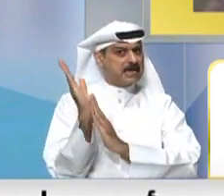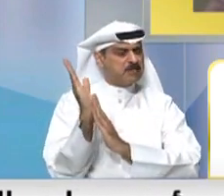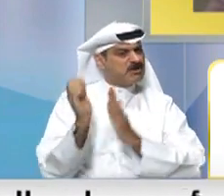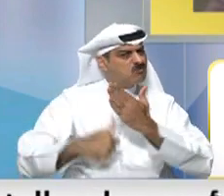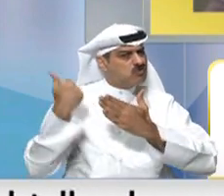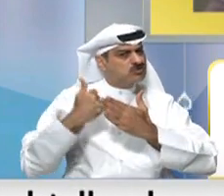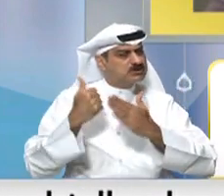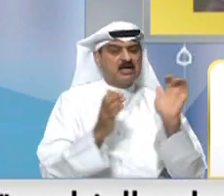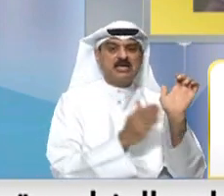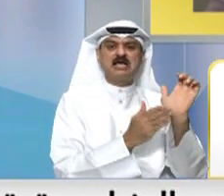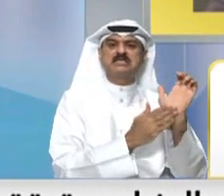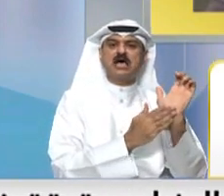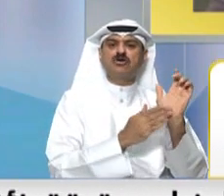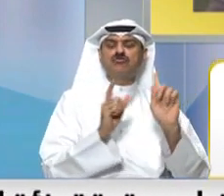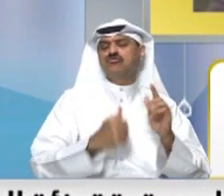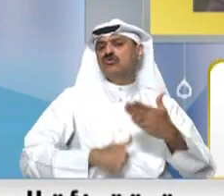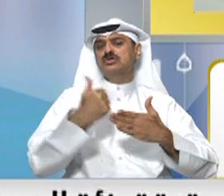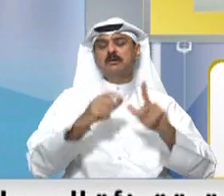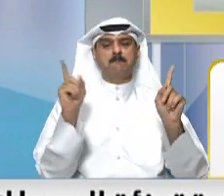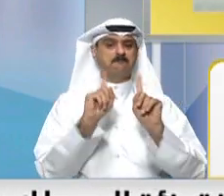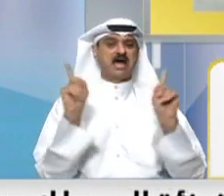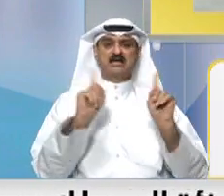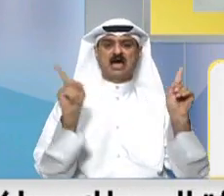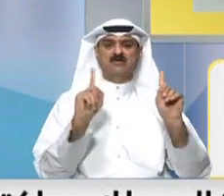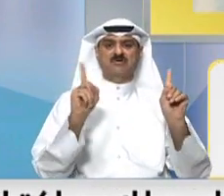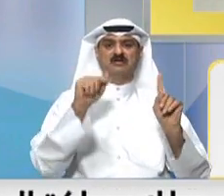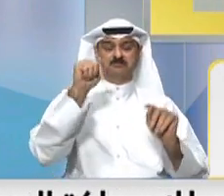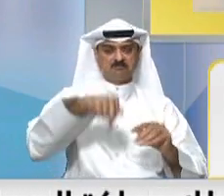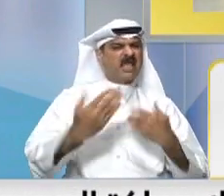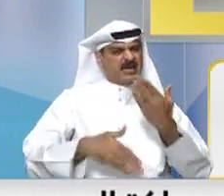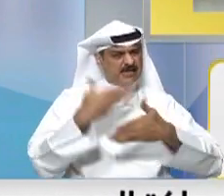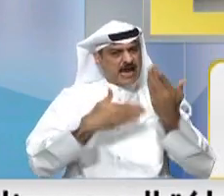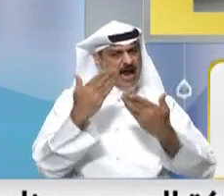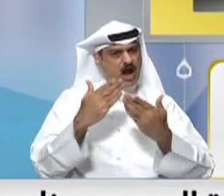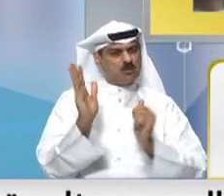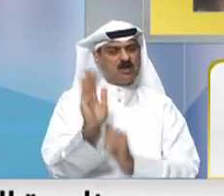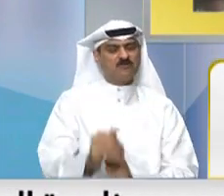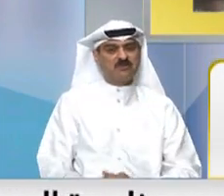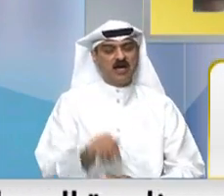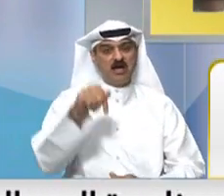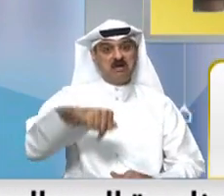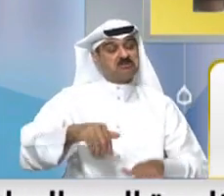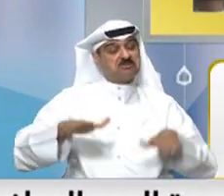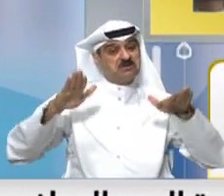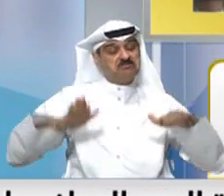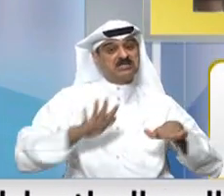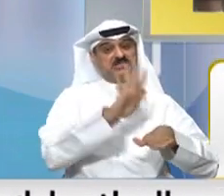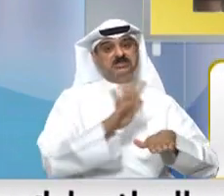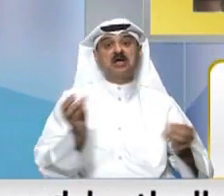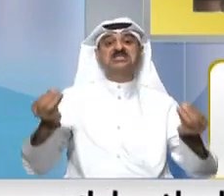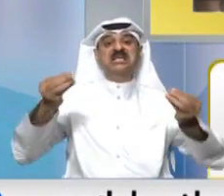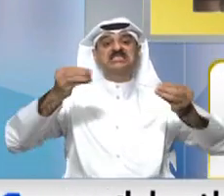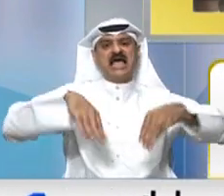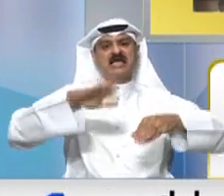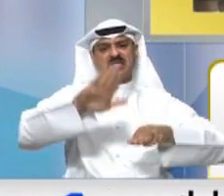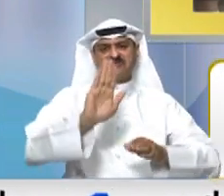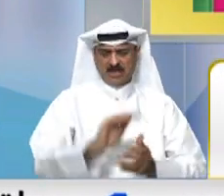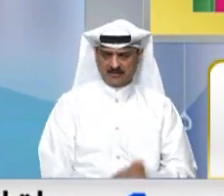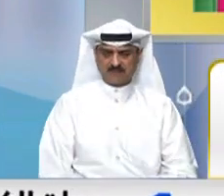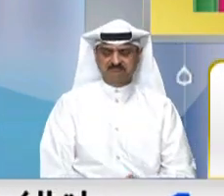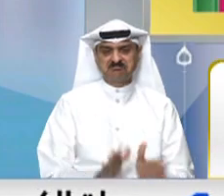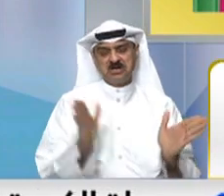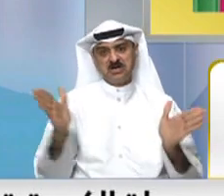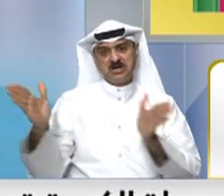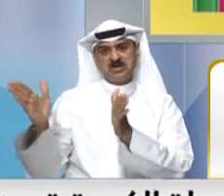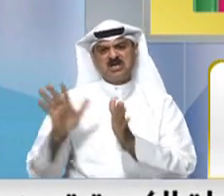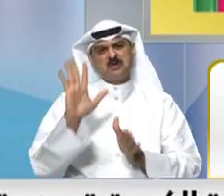هو الآن في أوج صعوده، وبالتالي يأخذ مقاعد أكبر، لكن على أقل تقدير أن يتم السيطرة